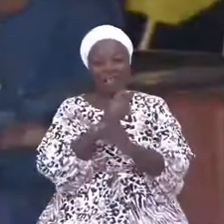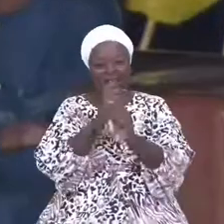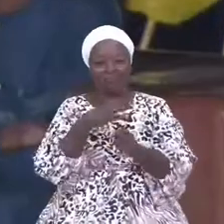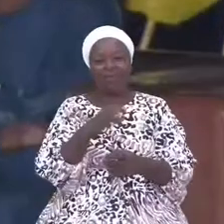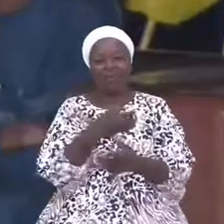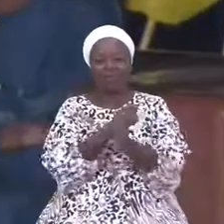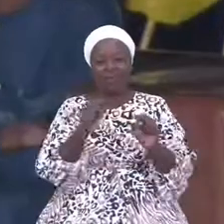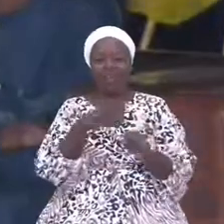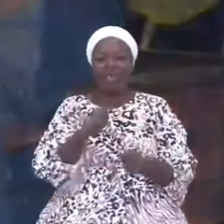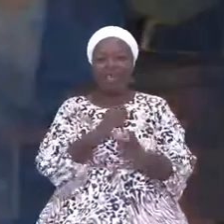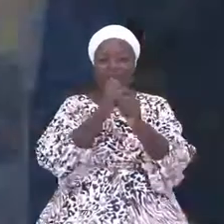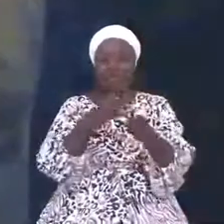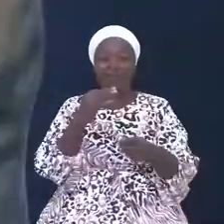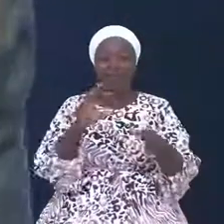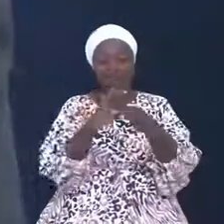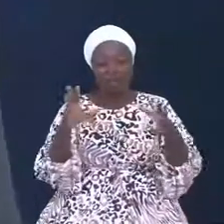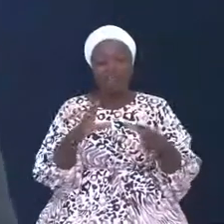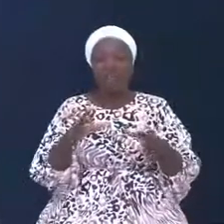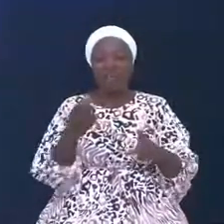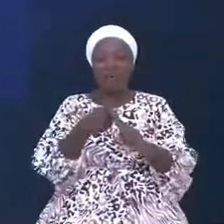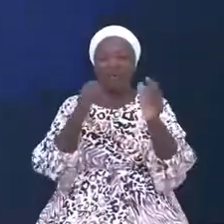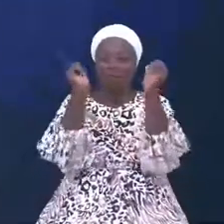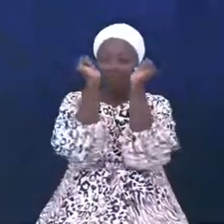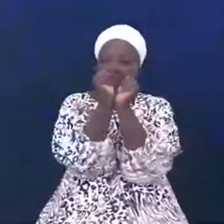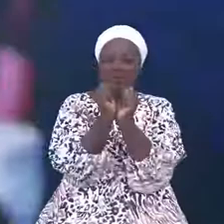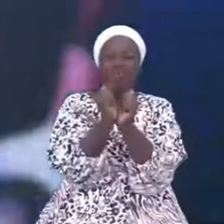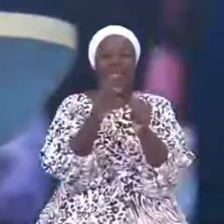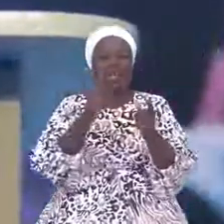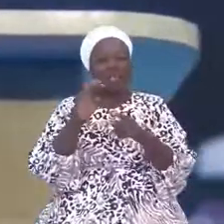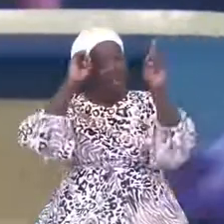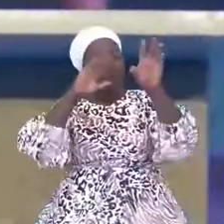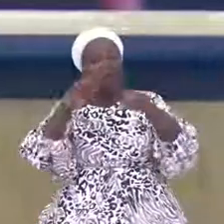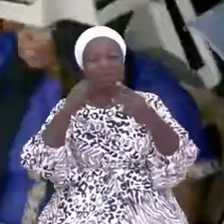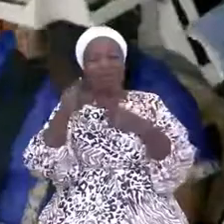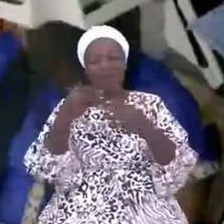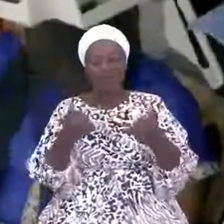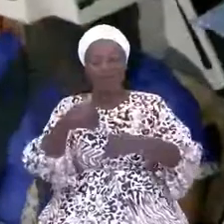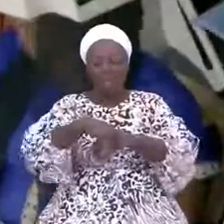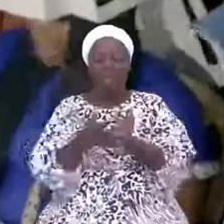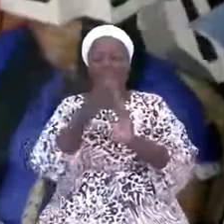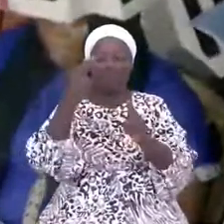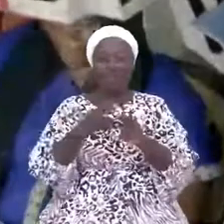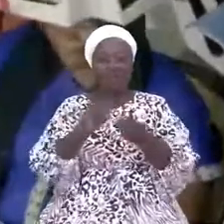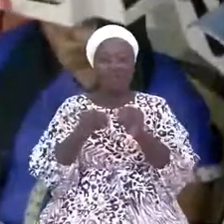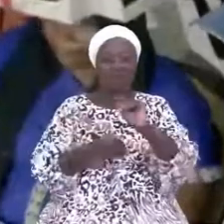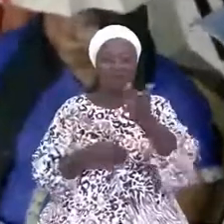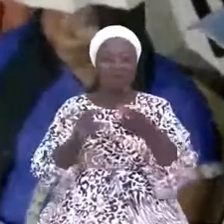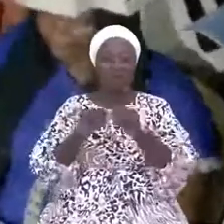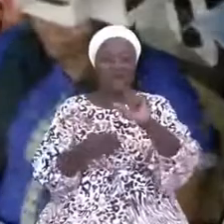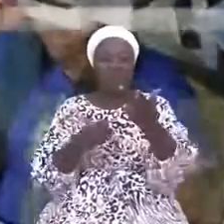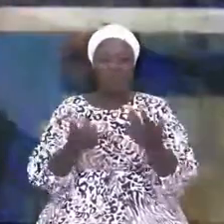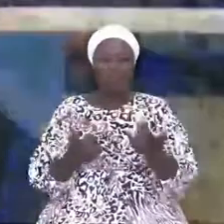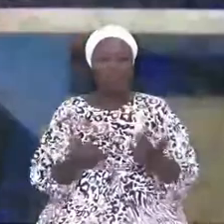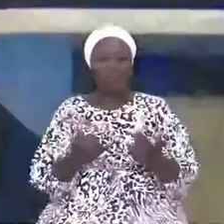attends, espère le don? Et le don du salut, le don de la libération, de l'esclavage, te parviendra ce soir